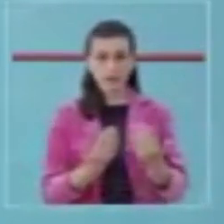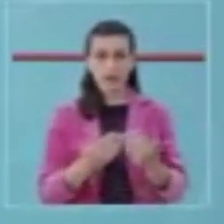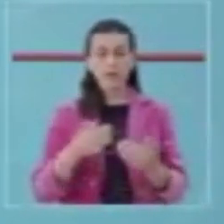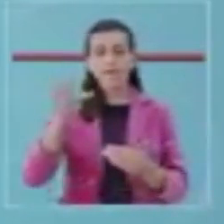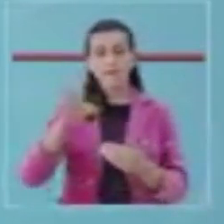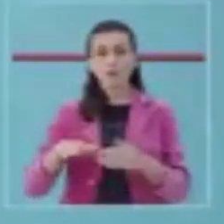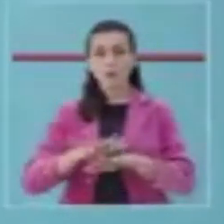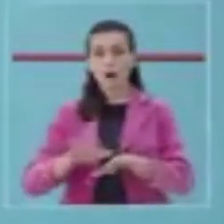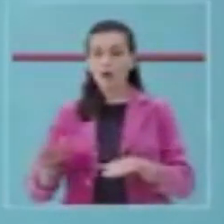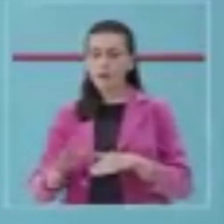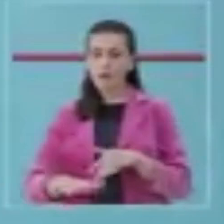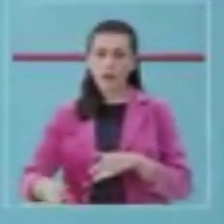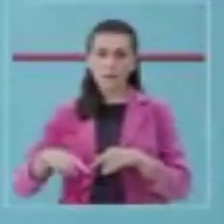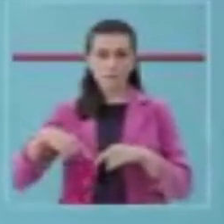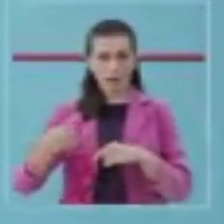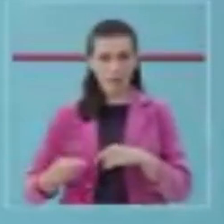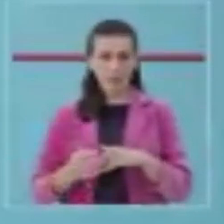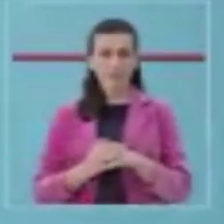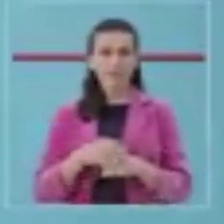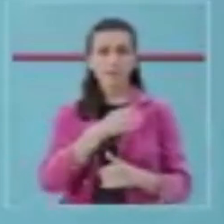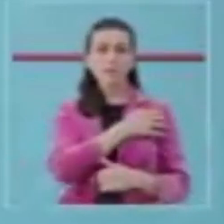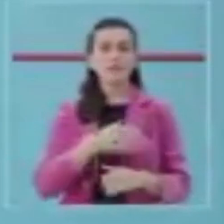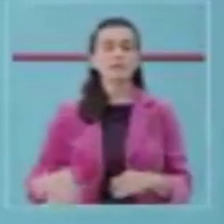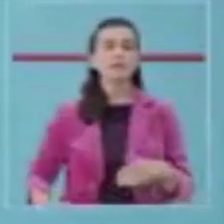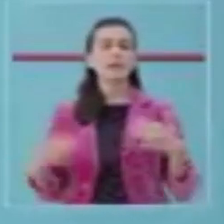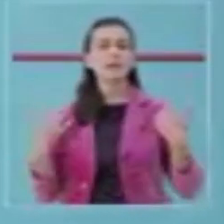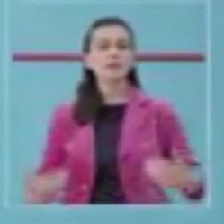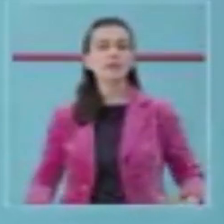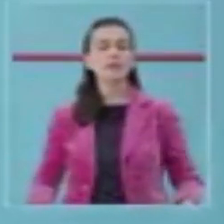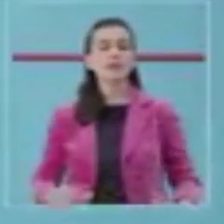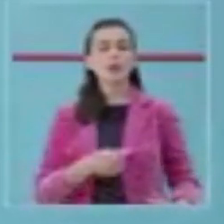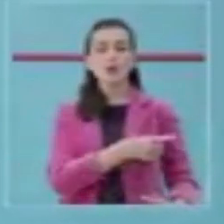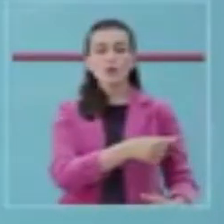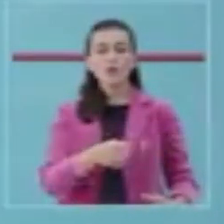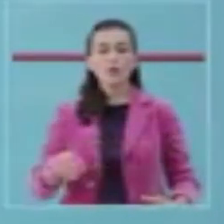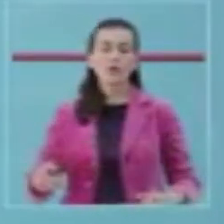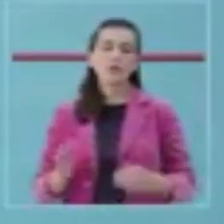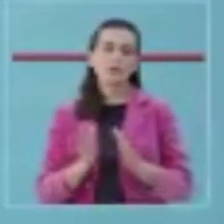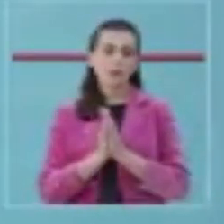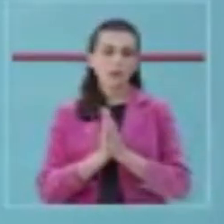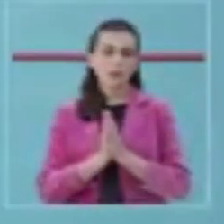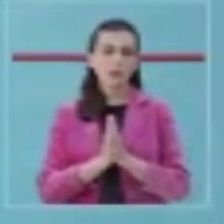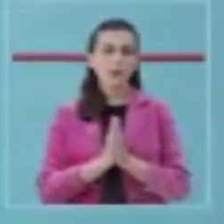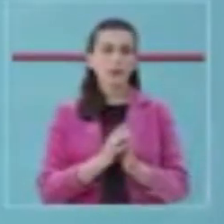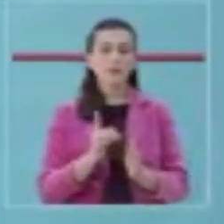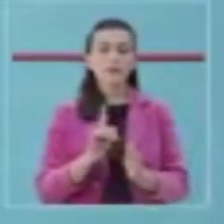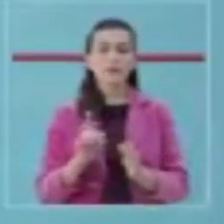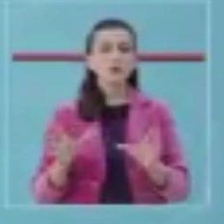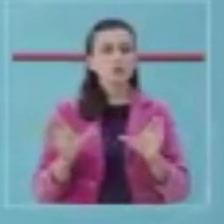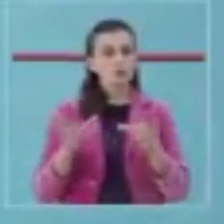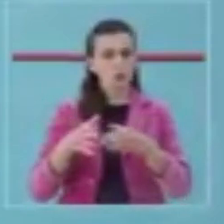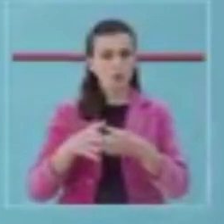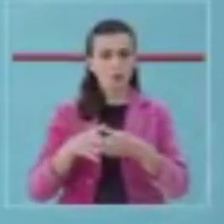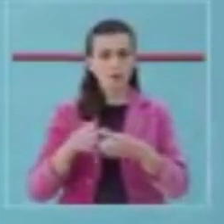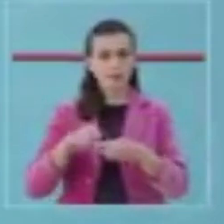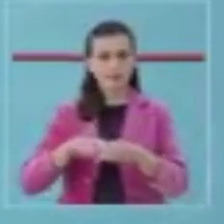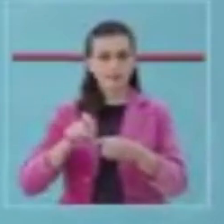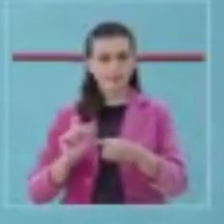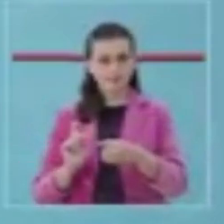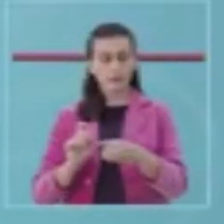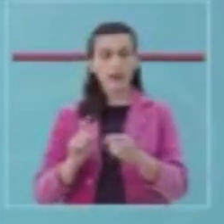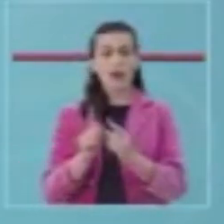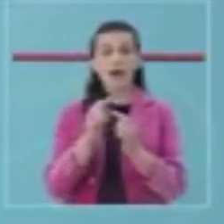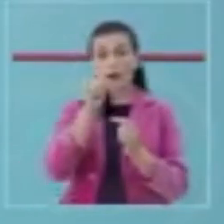së tyre. Ministria e Shëndetësisë dhe Mbrojtjes Sociale i drejtohet qytetarëve të shmangni vendet me grumbullime, të